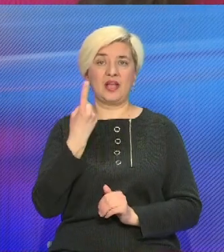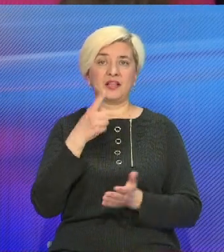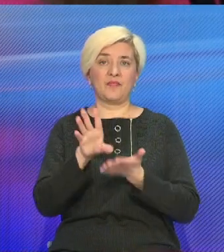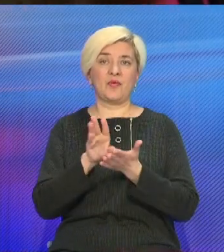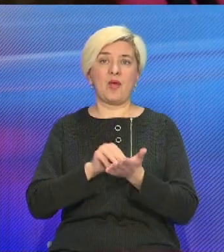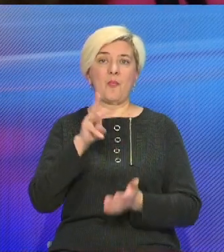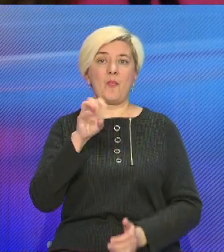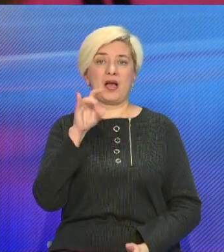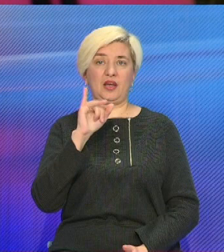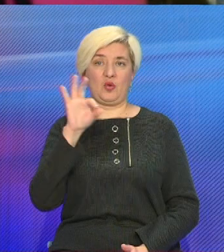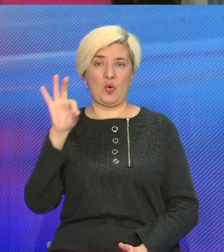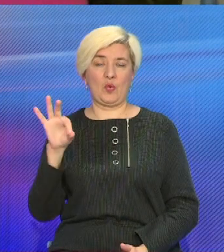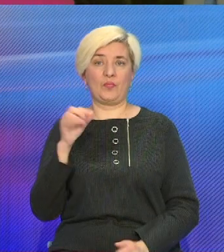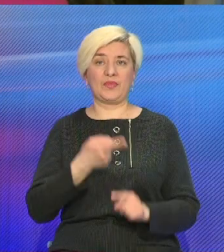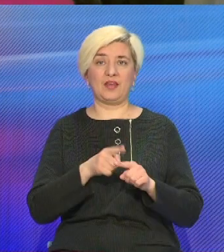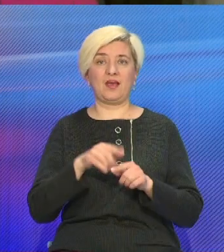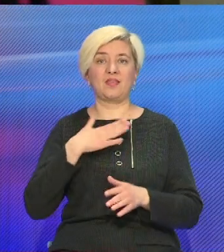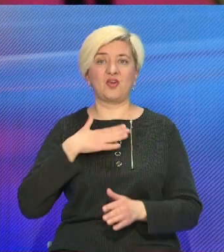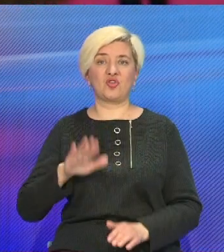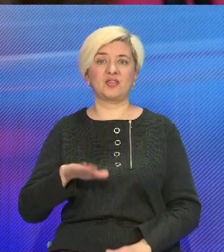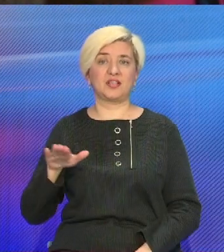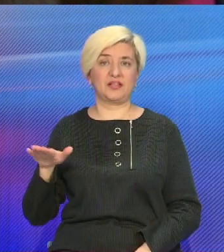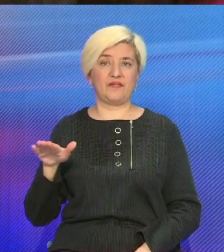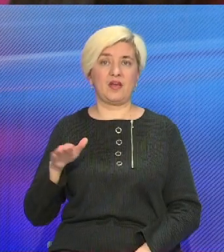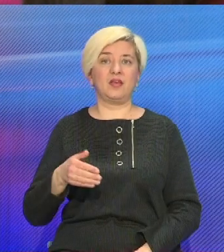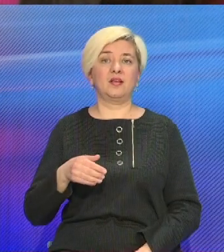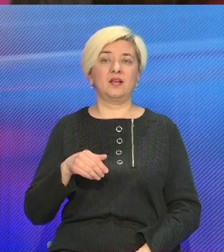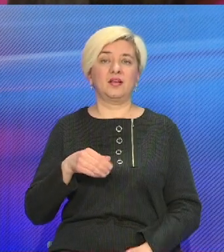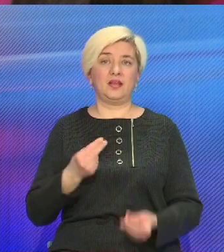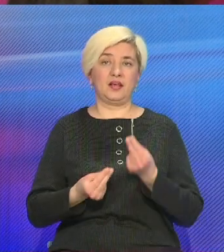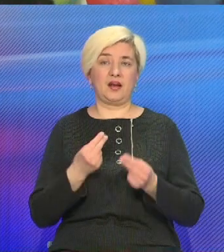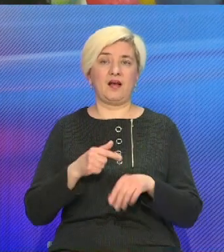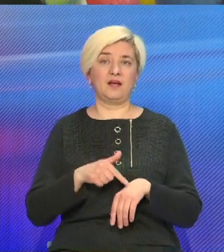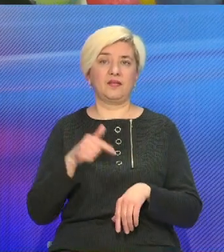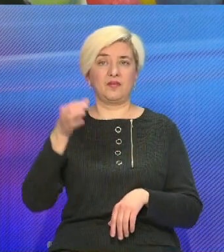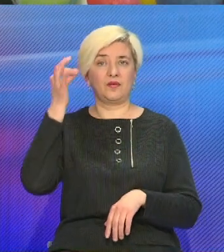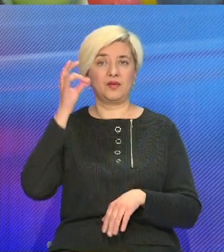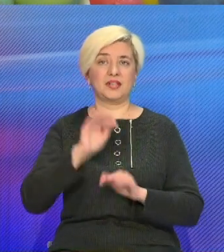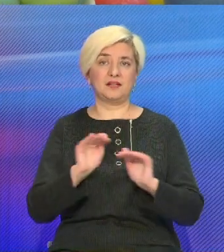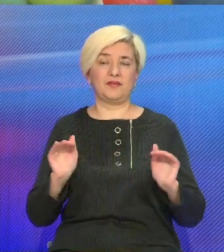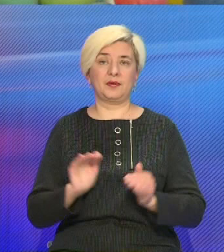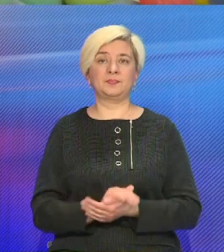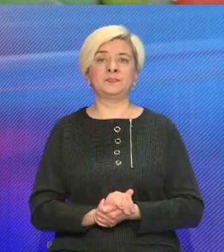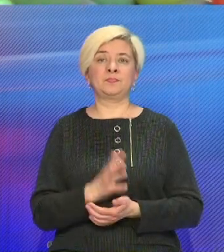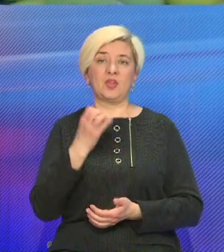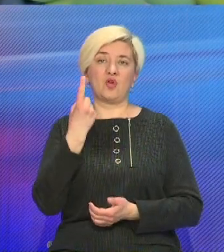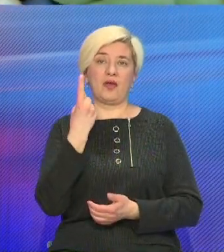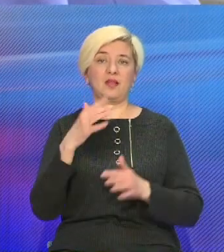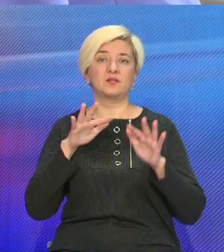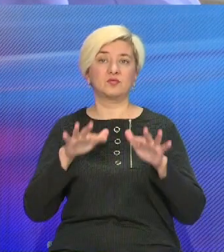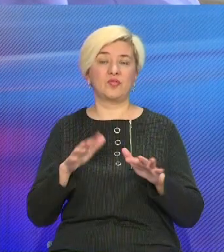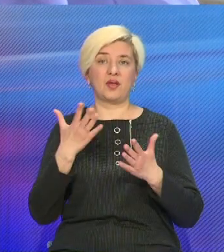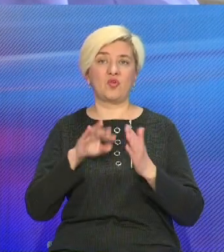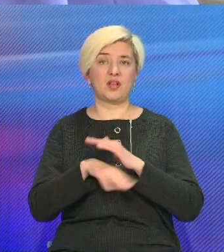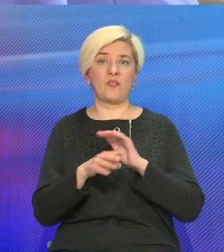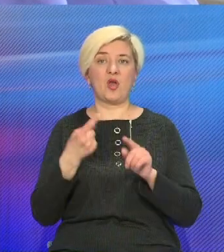Марио. Это наше детство игра. Окунаешься в детство. Еще одна интерактивная зона, которая никогда не пустует